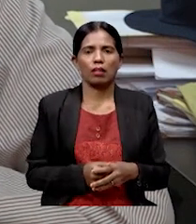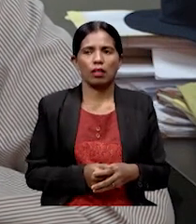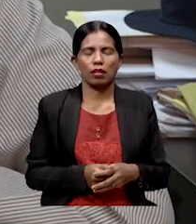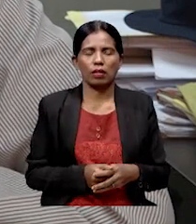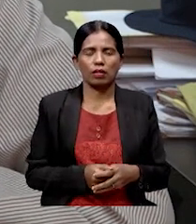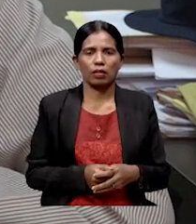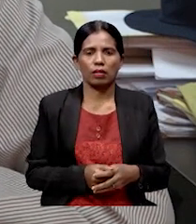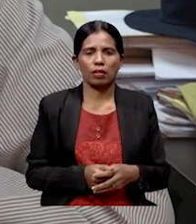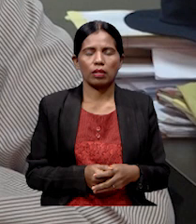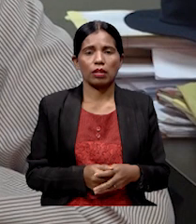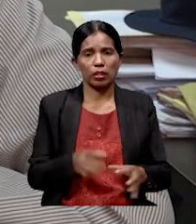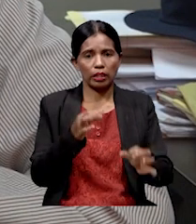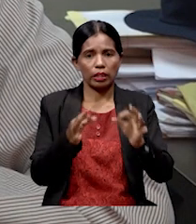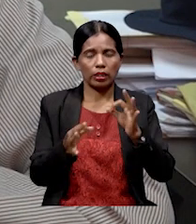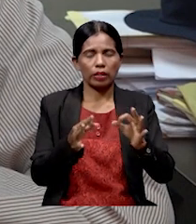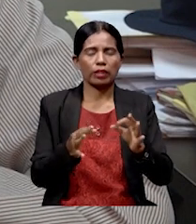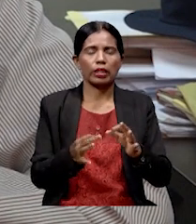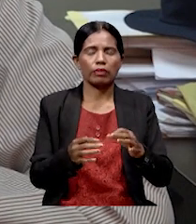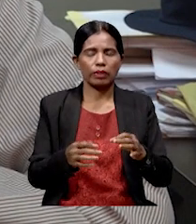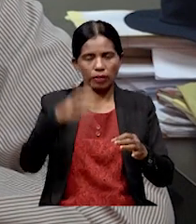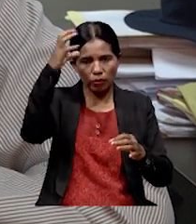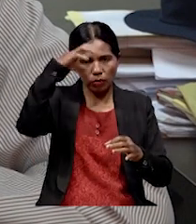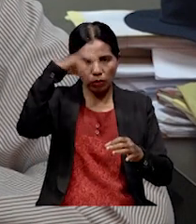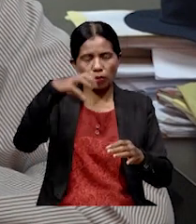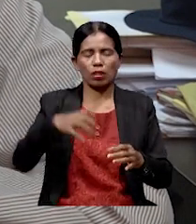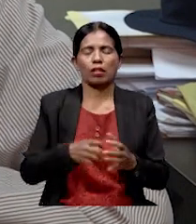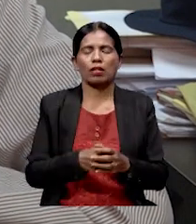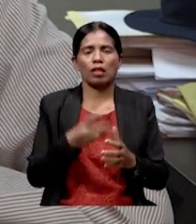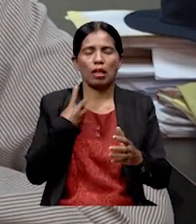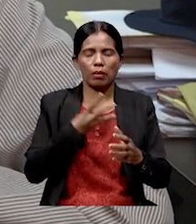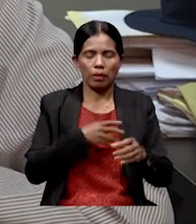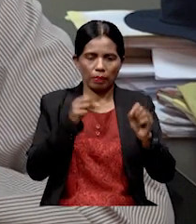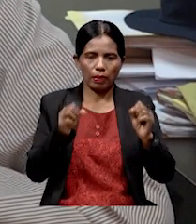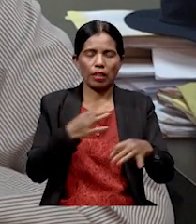grasa deus kareke udan tunona mata tunona an bela bah dia tia